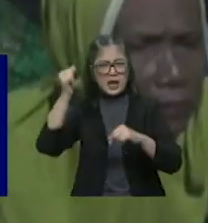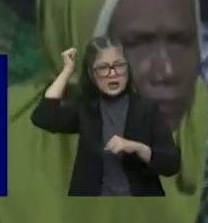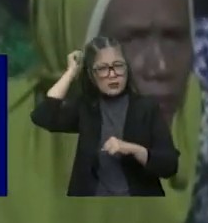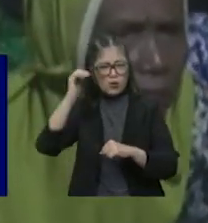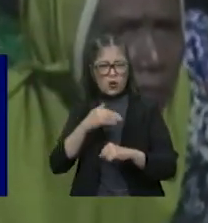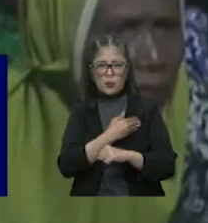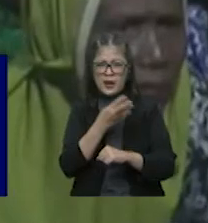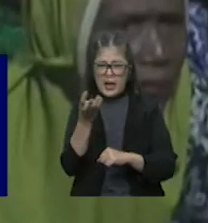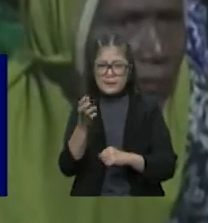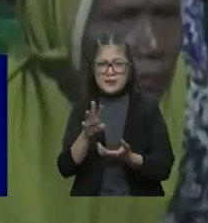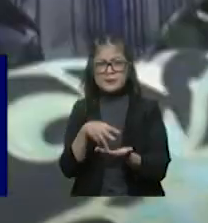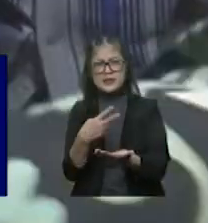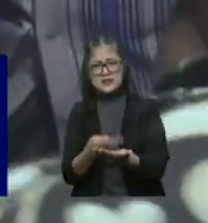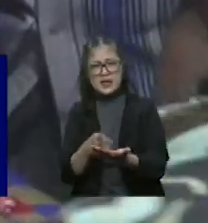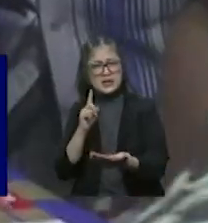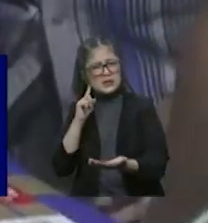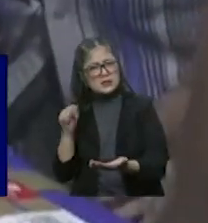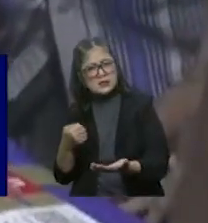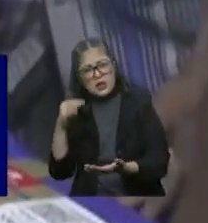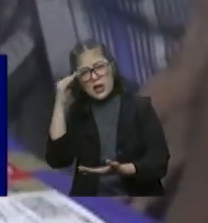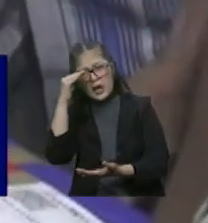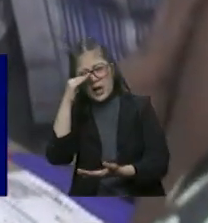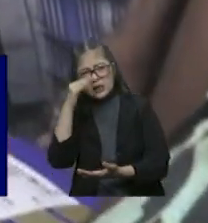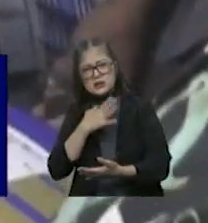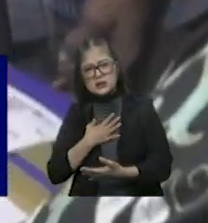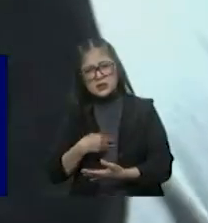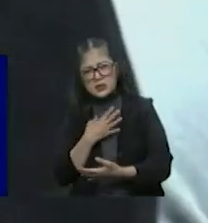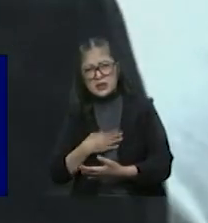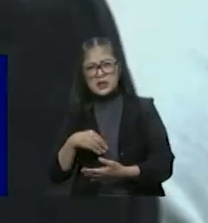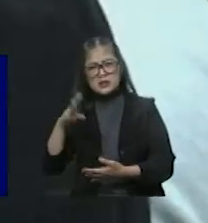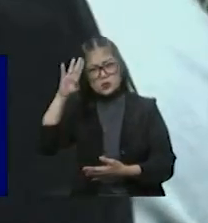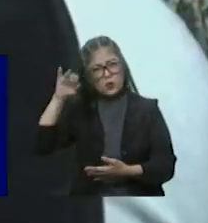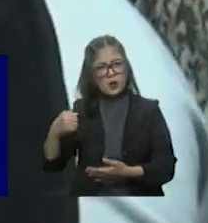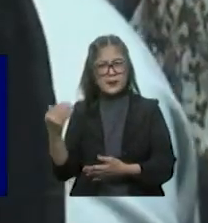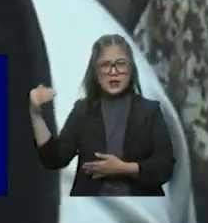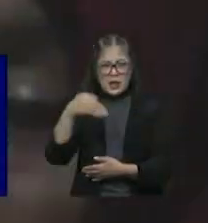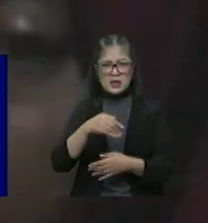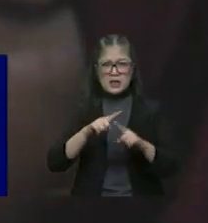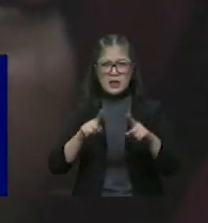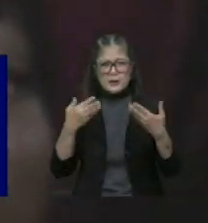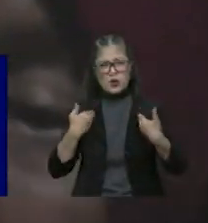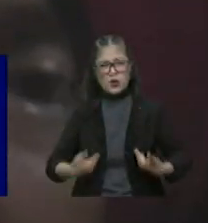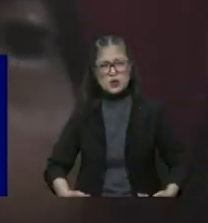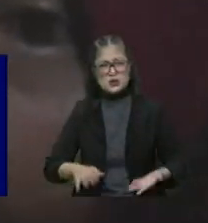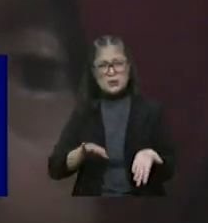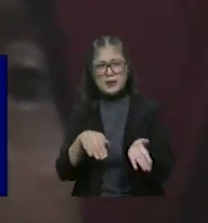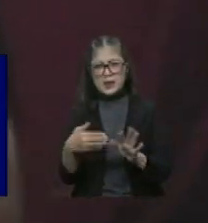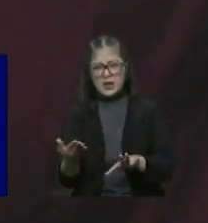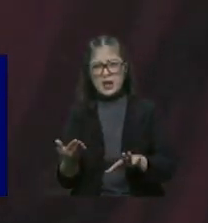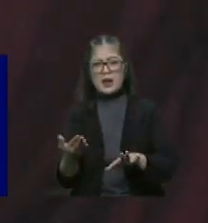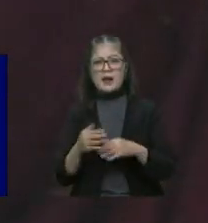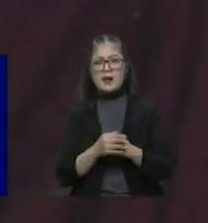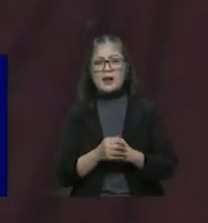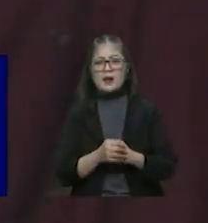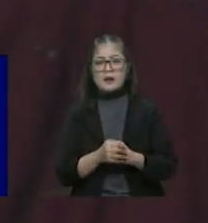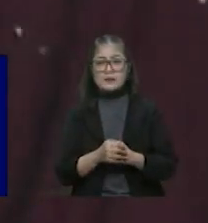Nur Hasanah istri korban Terpukul mendapati suaminya kembali dalam kondisi tak bernyawa kabar kematian korban diterima oleh